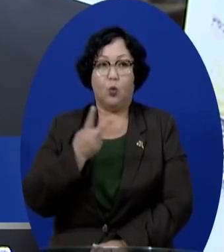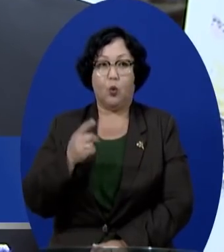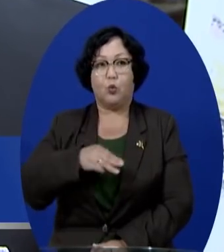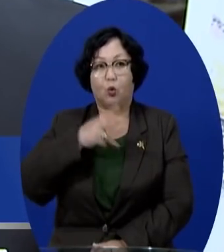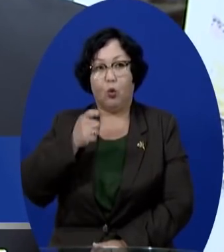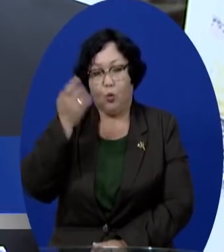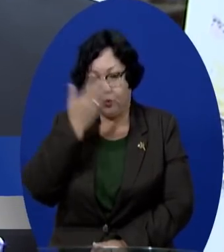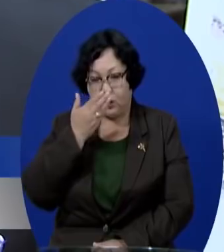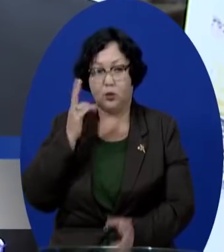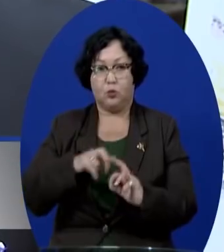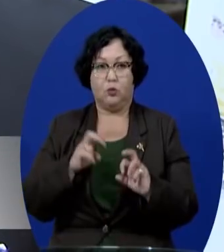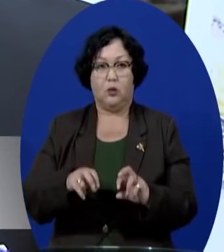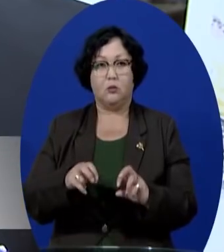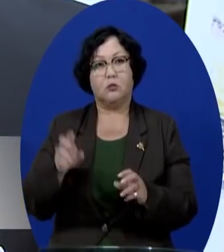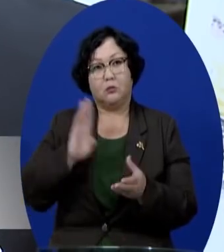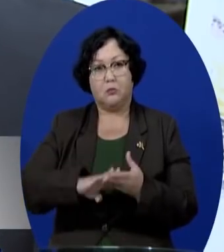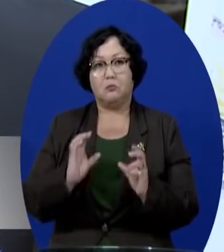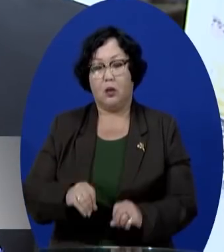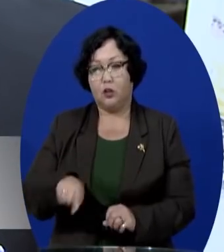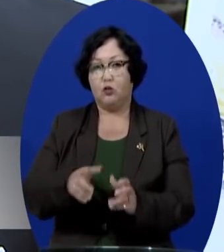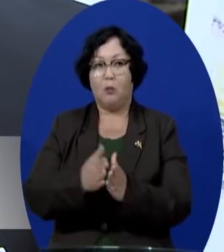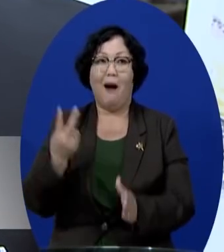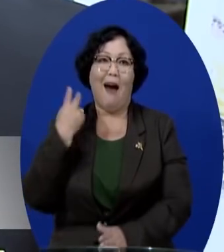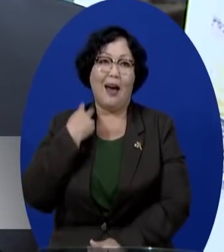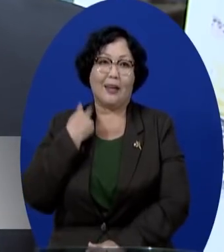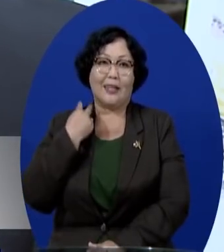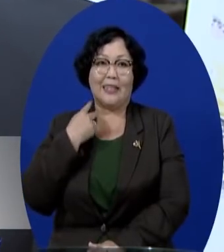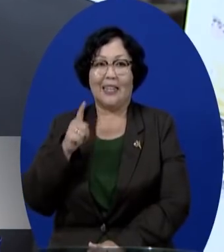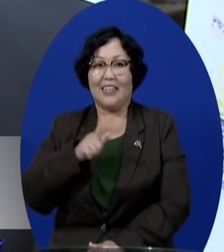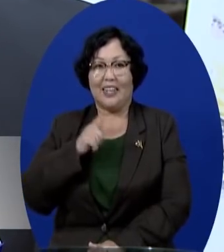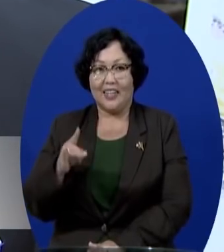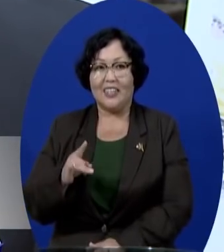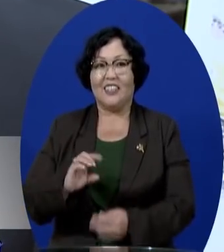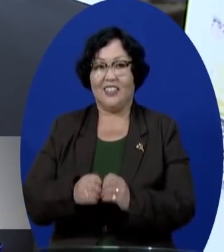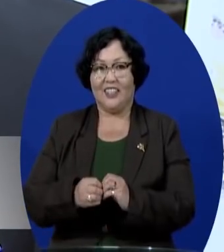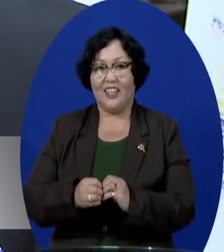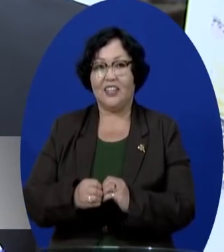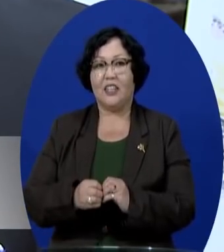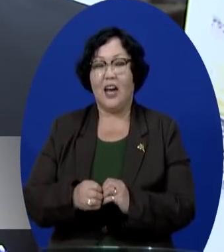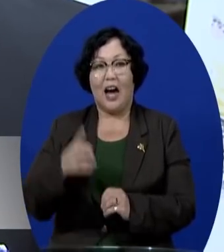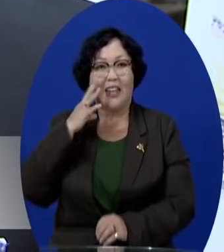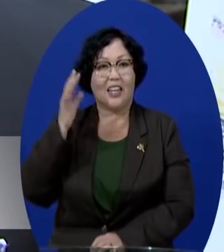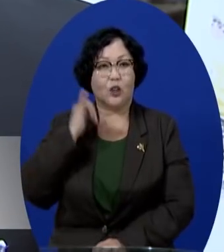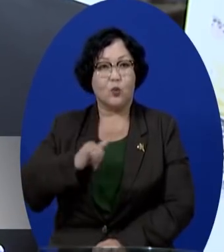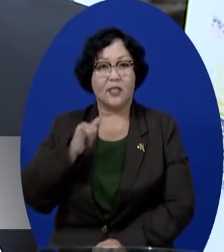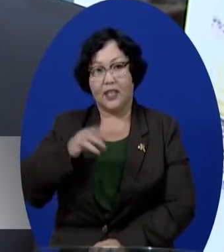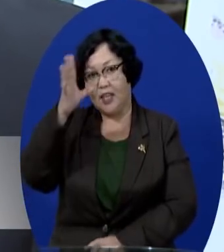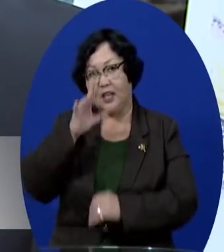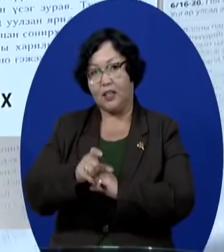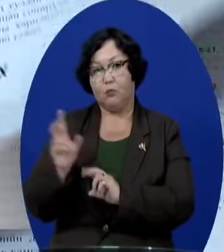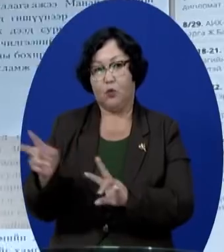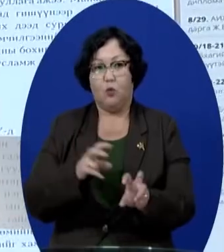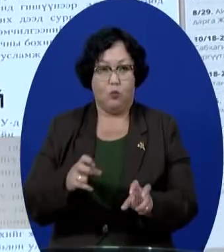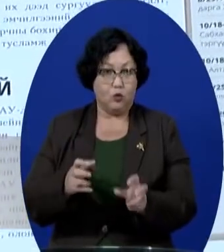судалж болно. А түнчлэн энэ номыг бид нэр англи хэлээр гаргана. Англи хэлээр гаргаад гадны эрдэмтэд судлаачдад энэ